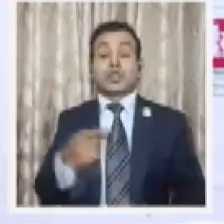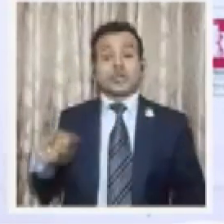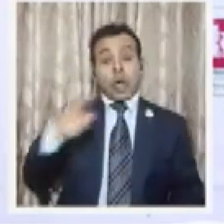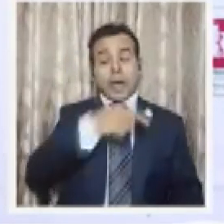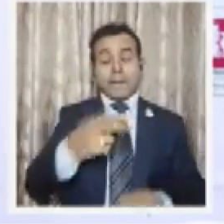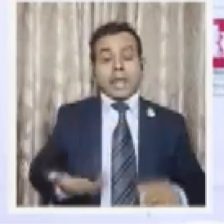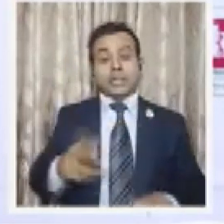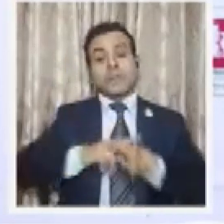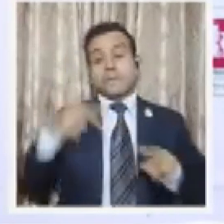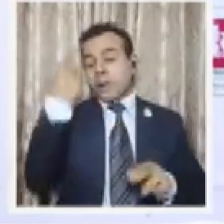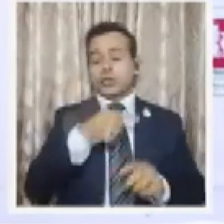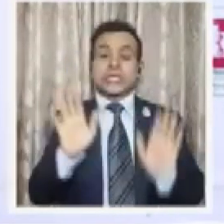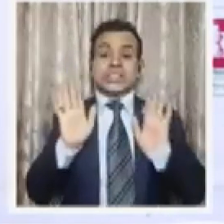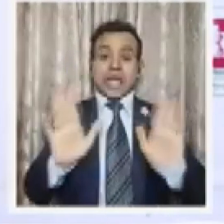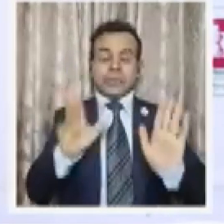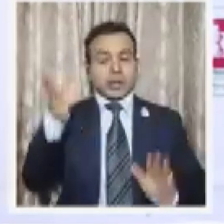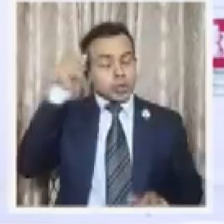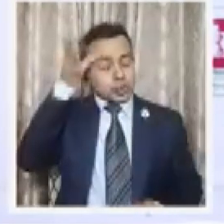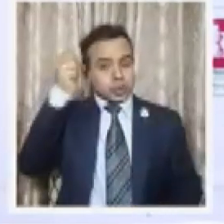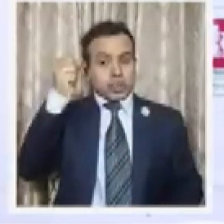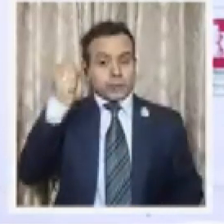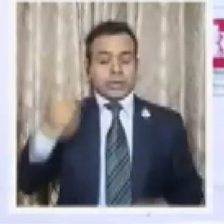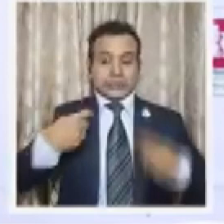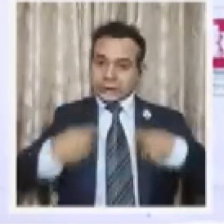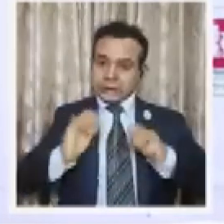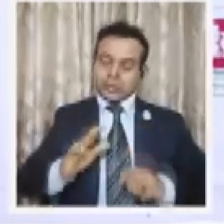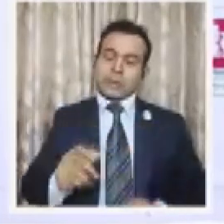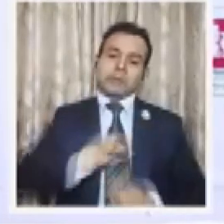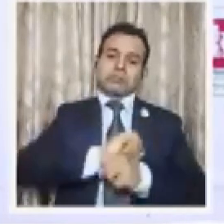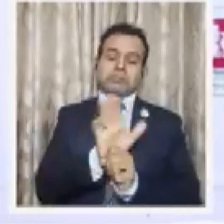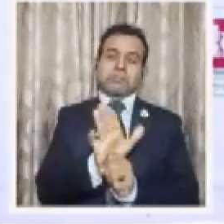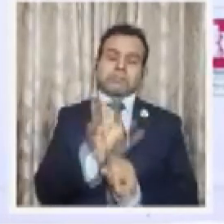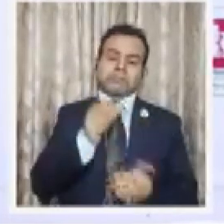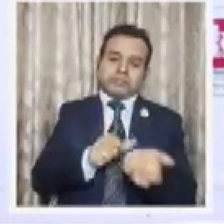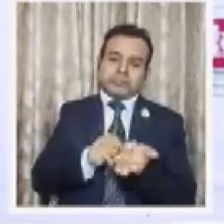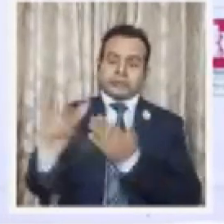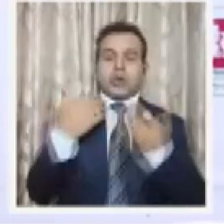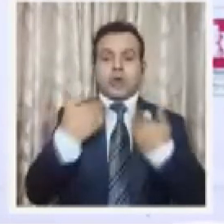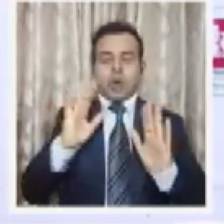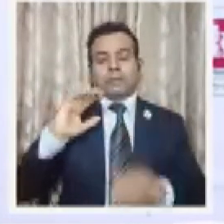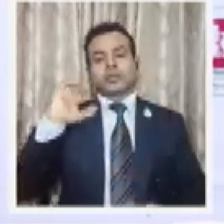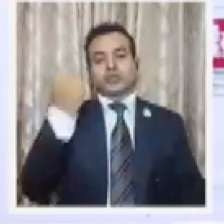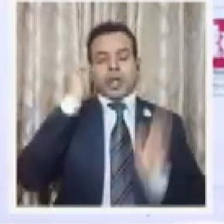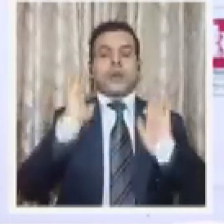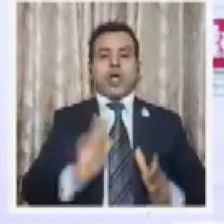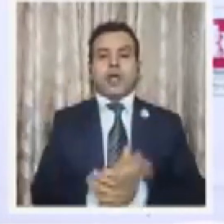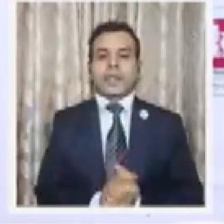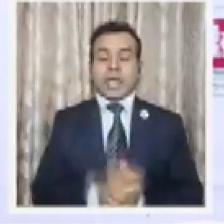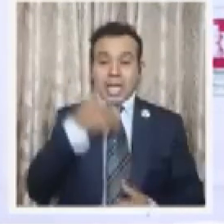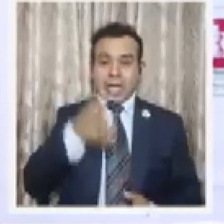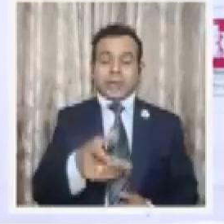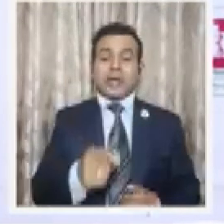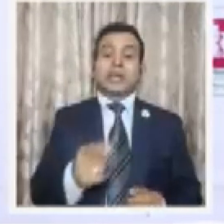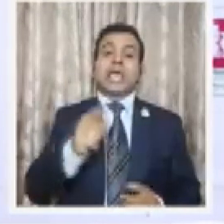আমরা সবাই মিলে যদি সতর্ক এবং সচেতনতা থাকি তাহলে অবশ্যই করোনাকে প্রতিরোধ করতে পারবো। এবং আজকে আমরা